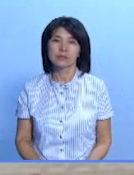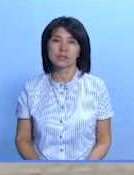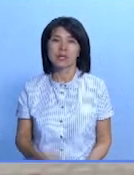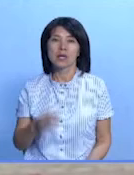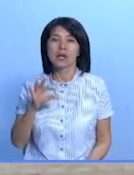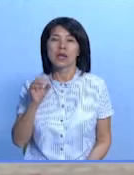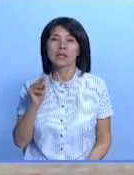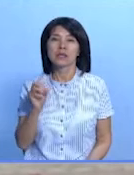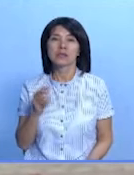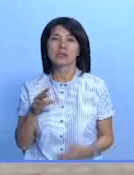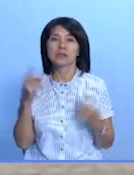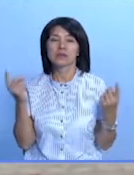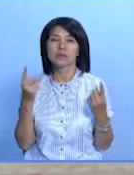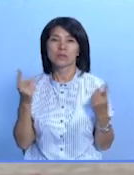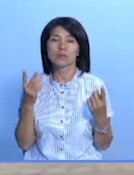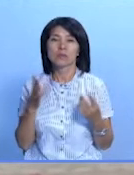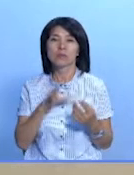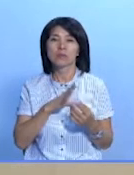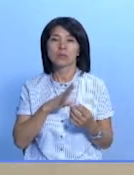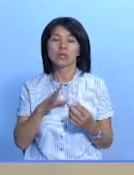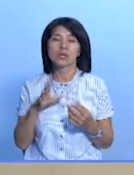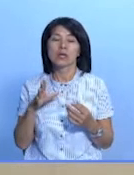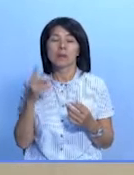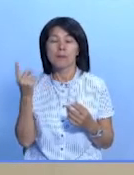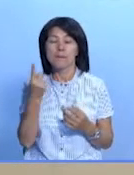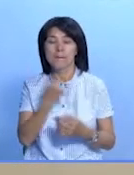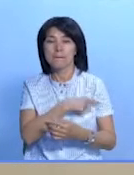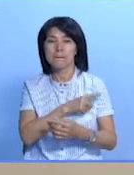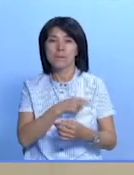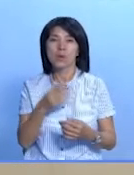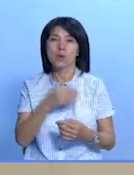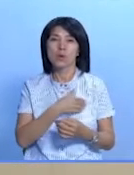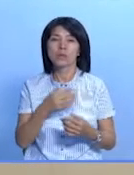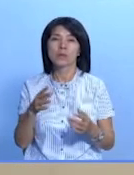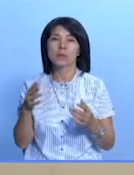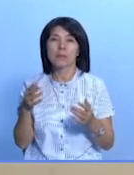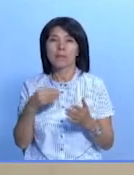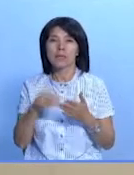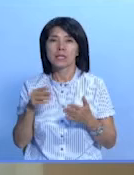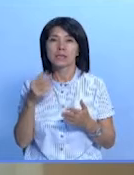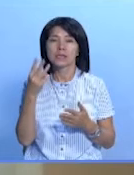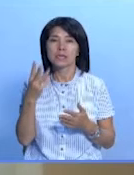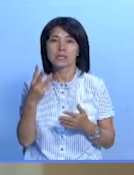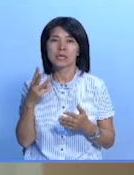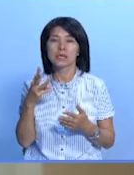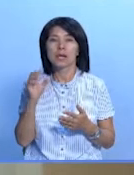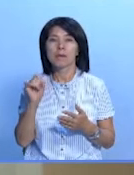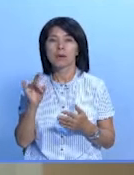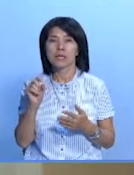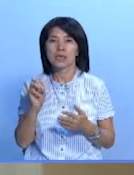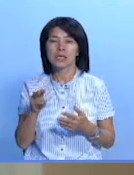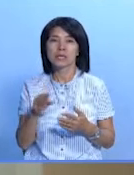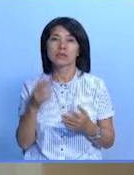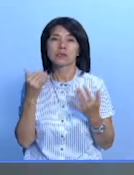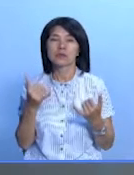Отечественное информагентство опубликовало информацию, что Павлодарская горбольница номер один хочет приобрести 3 аппарата ИВЛ за 78 миллионов тенге. В сообщении тут же приводили